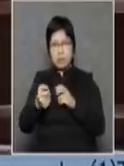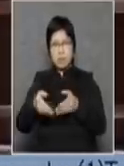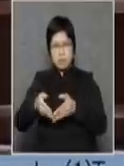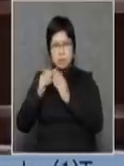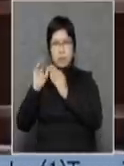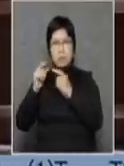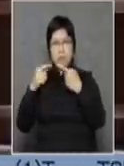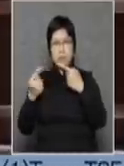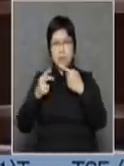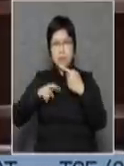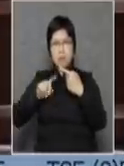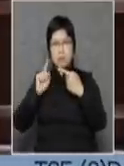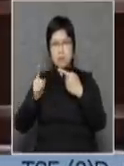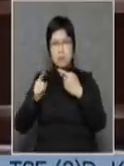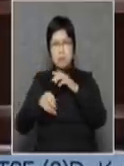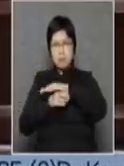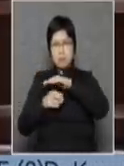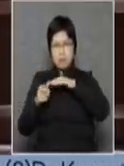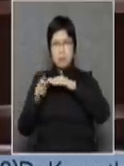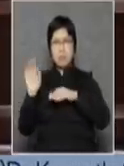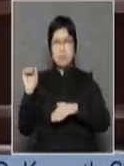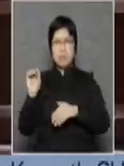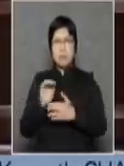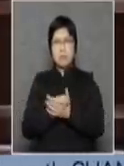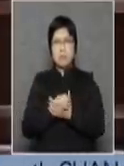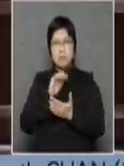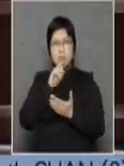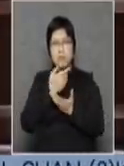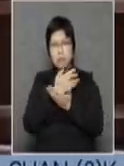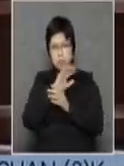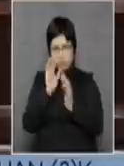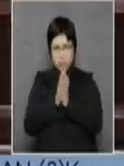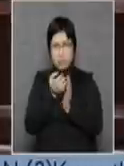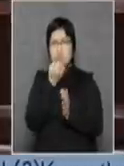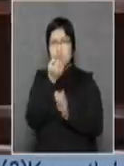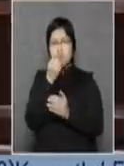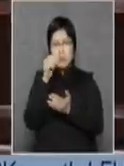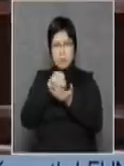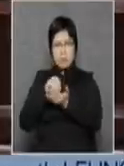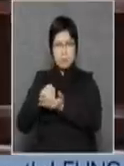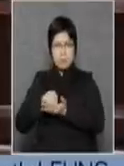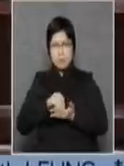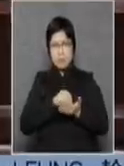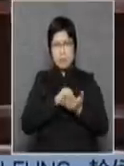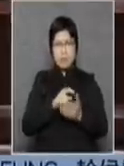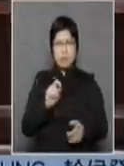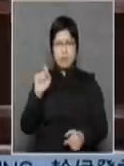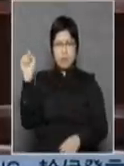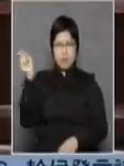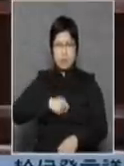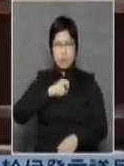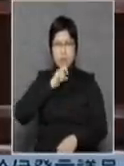建12100個單位。如果這些建議全數落實，短期內就已經可以